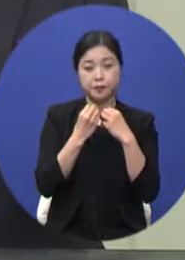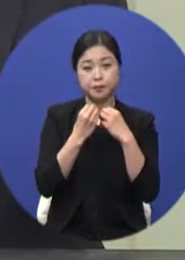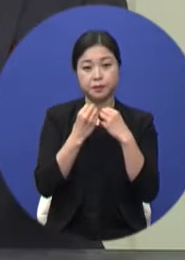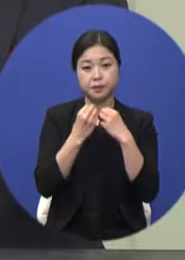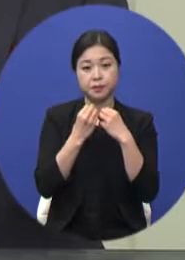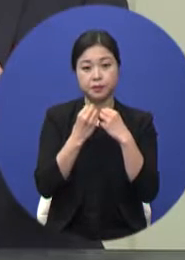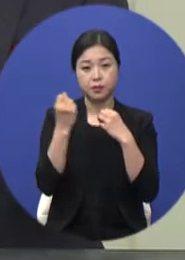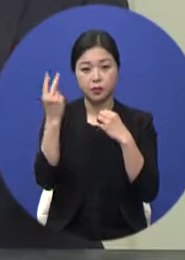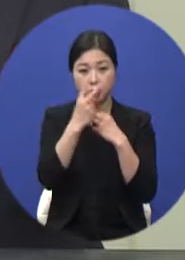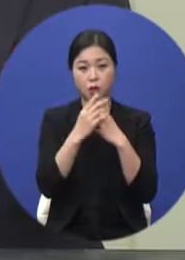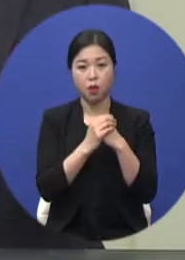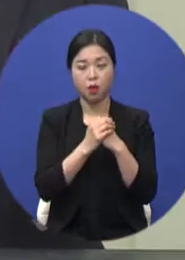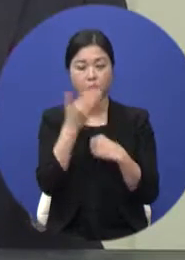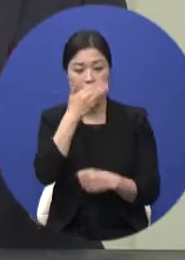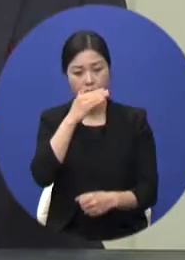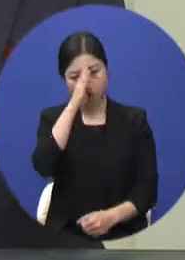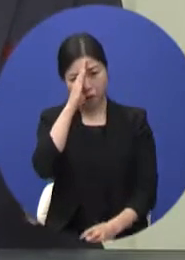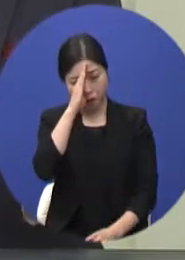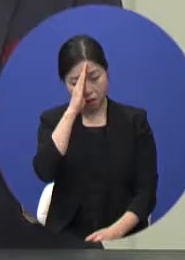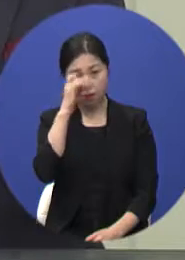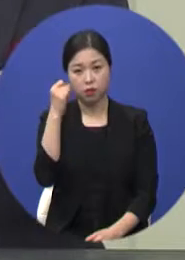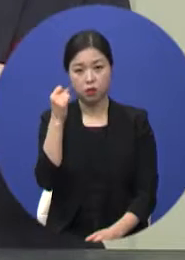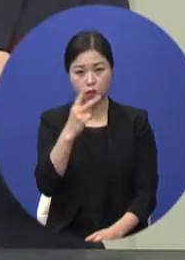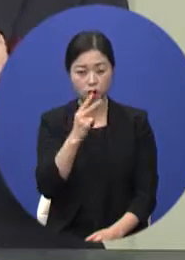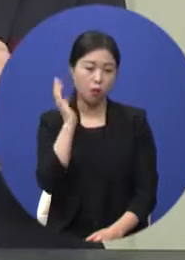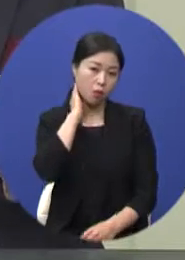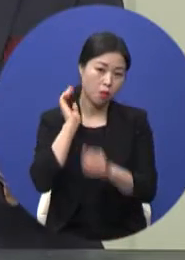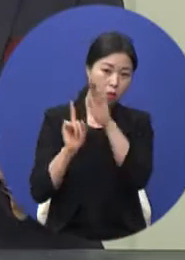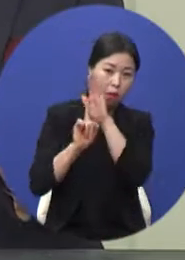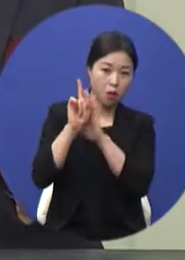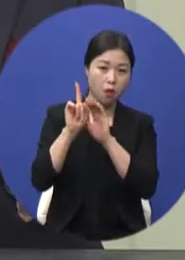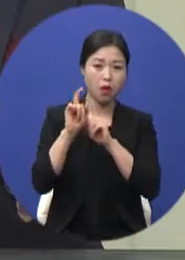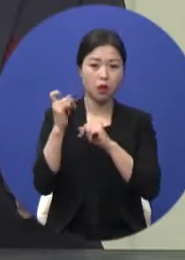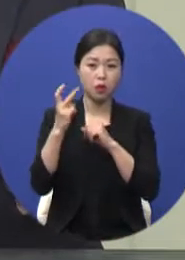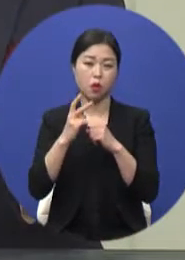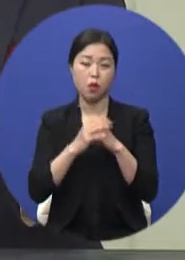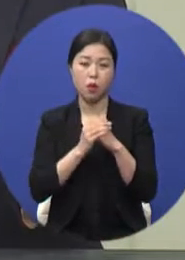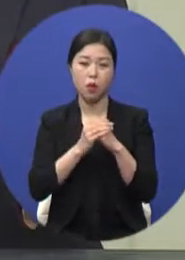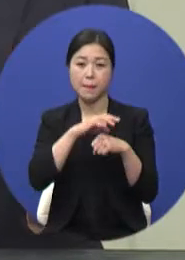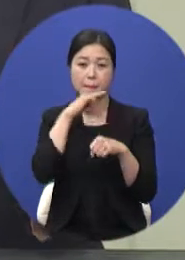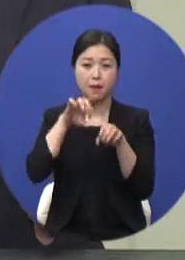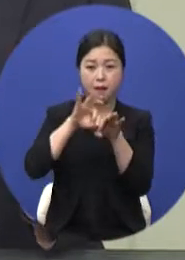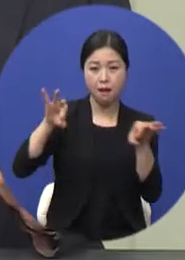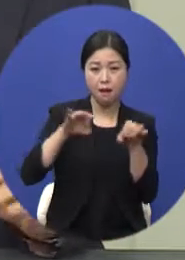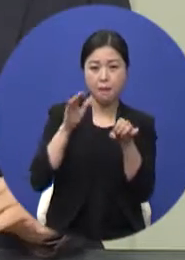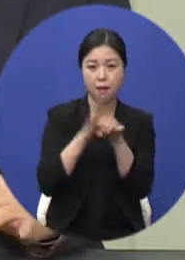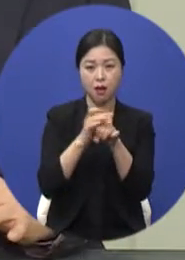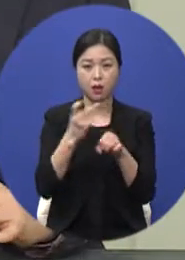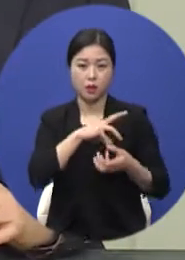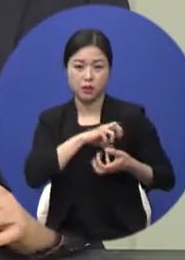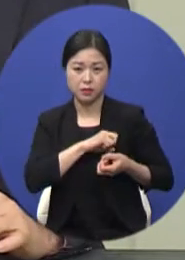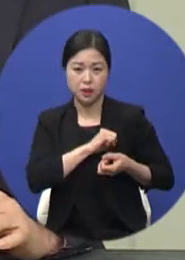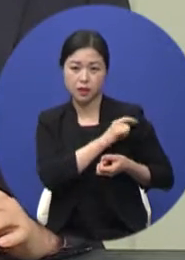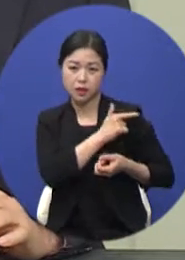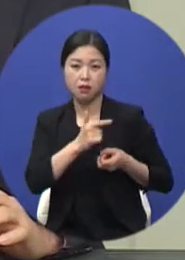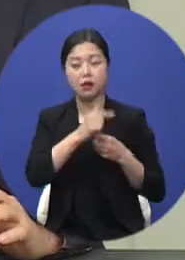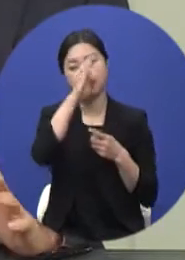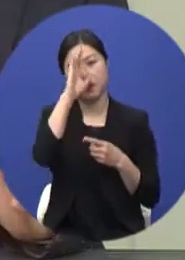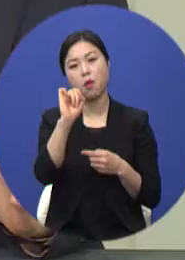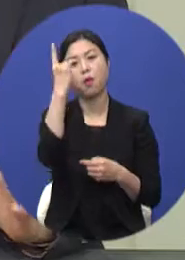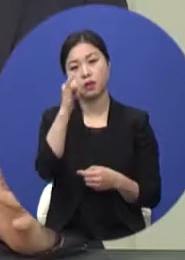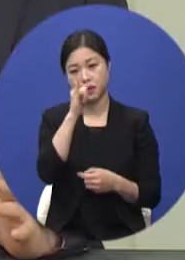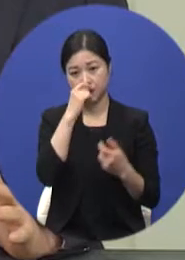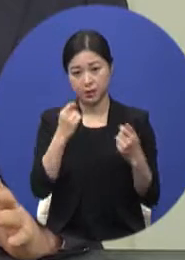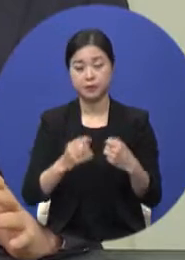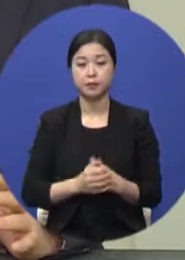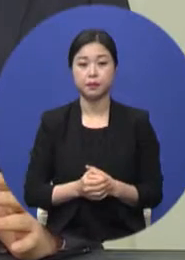이제 성인병이 있잖아요. 당뇨병, 고혈압, 고지혈증, 예, 심장병 이런 것들이 원인이 되고 또 이제 그 가장